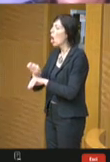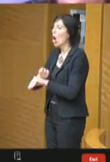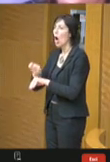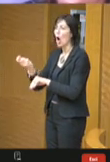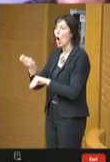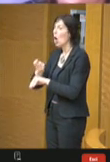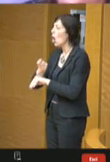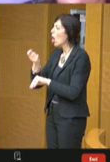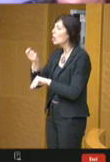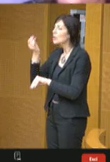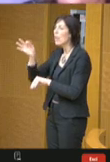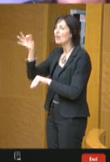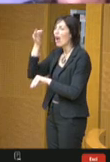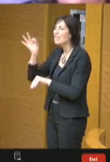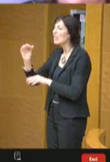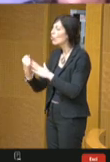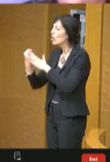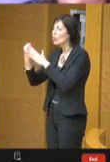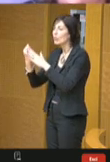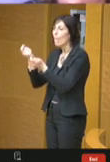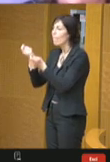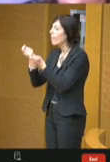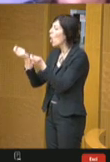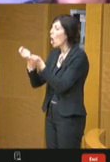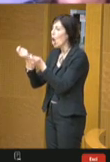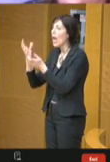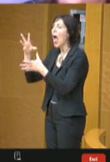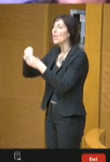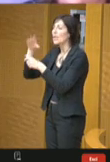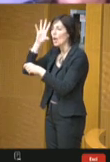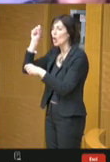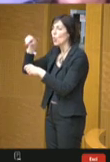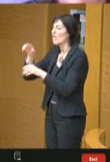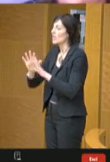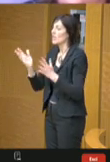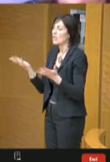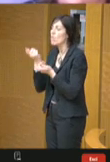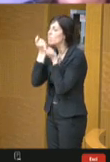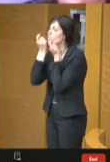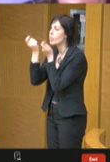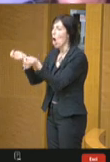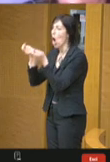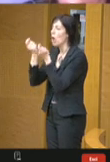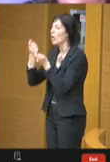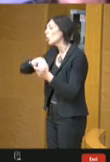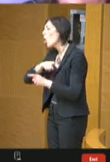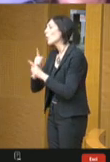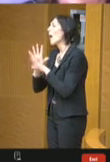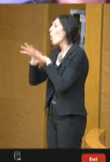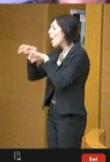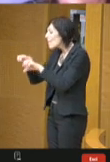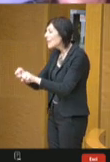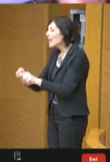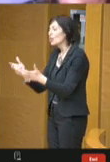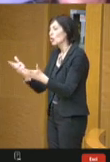troppo pochi posti di specializzazione su sostegno all'interno del circuito universitario. Dobbiamo impegnarci tutti a